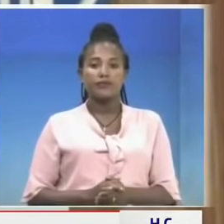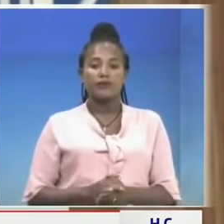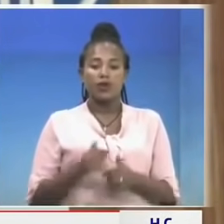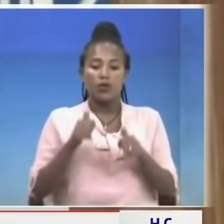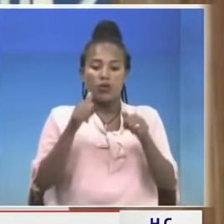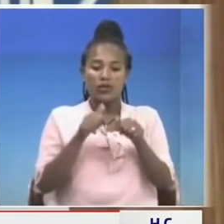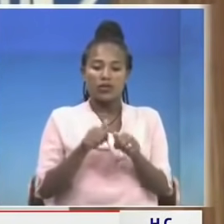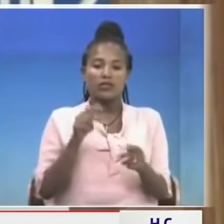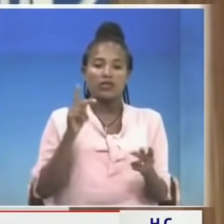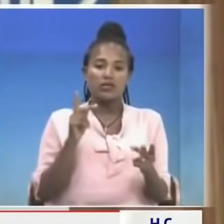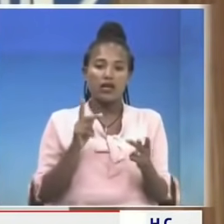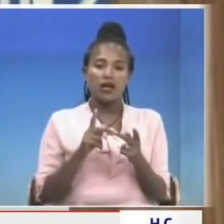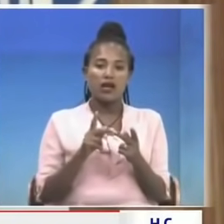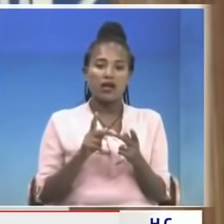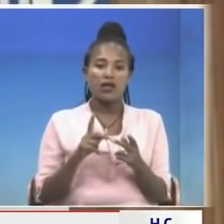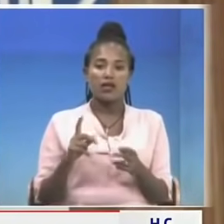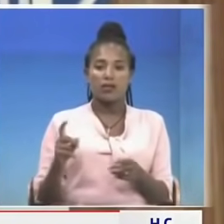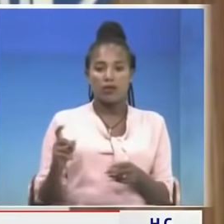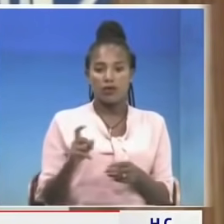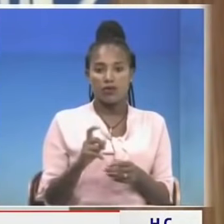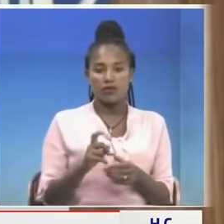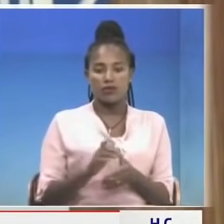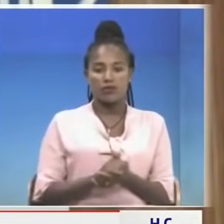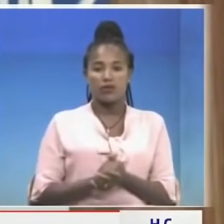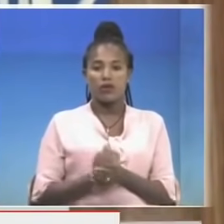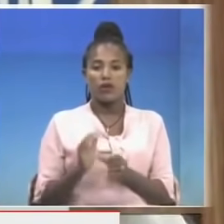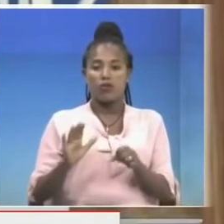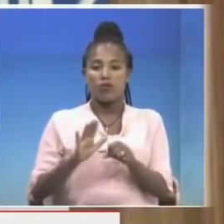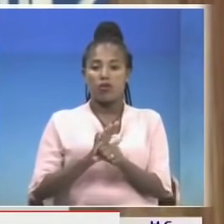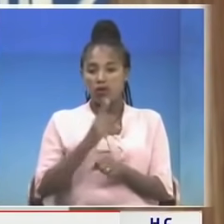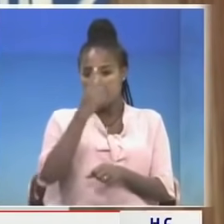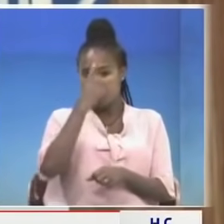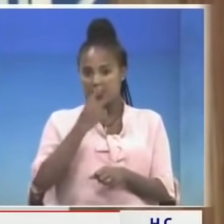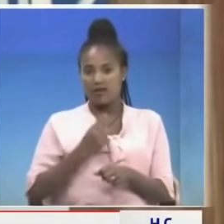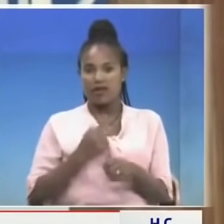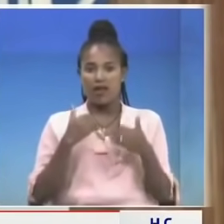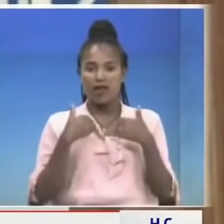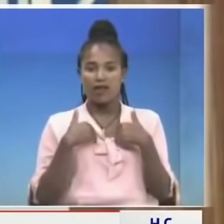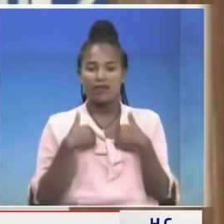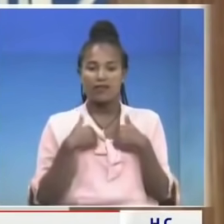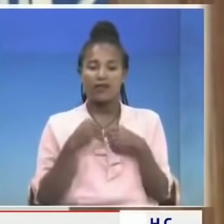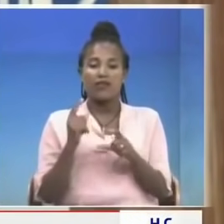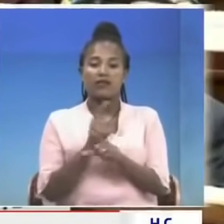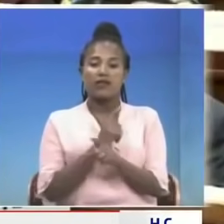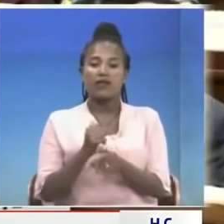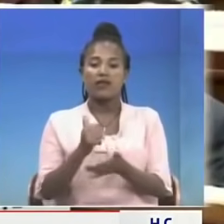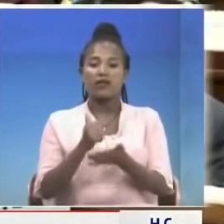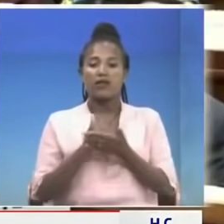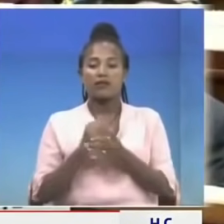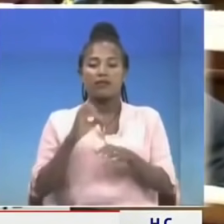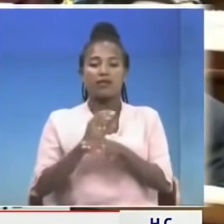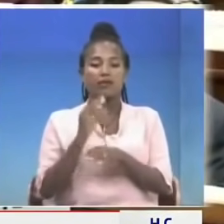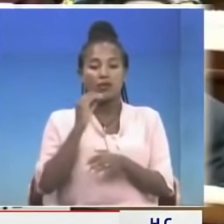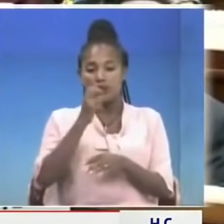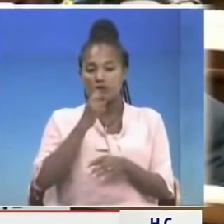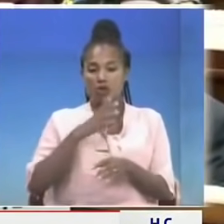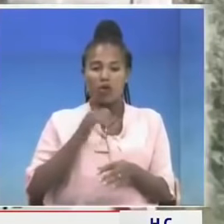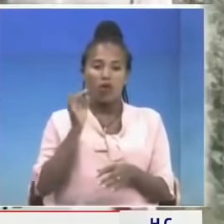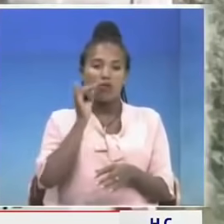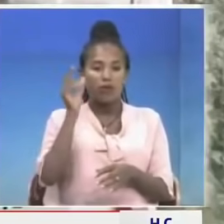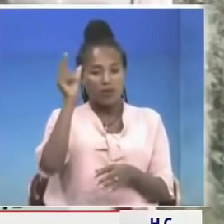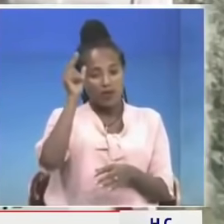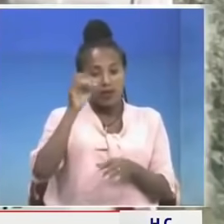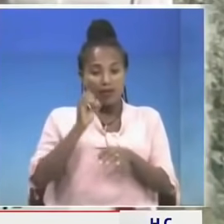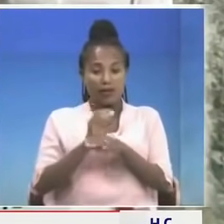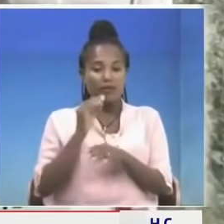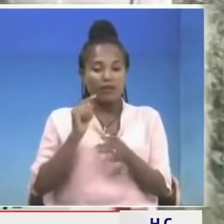ቆይታችን የተሳካ እንደሚሆን ሙሉ እምነት አለኝ። ፈጣሪ ይርዳን። ምክር ቤቱ ወይዘሮ ሎሚ በድኦን የምክር